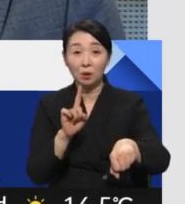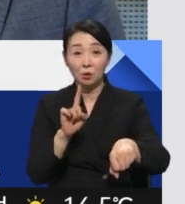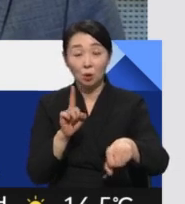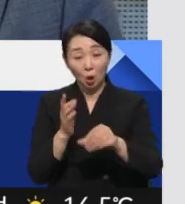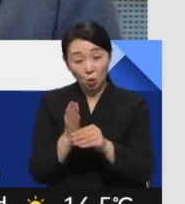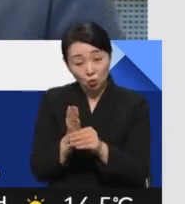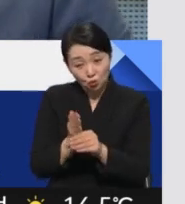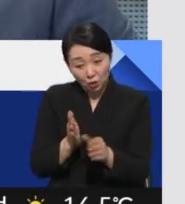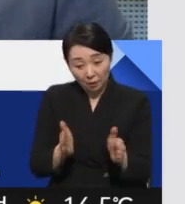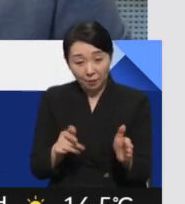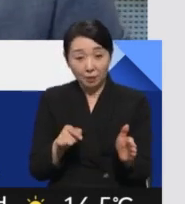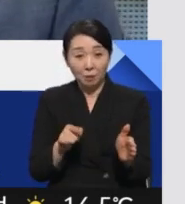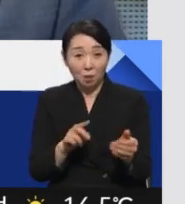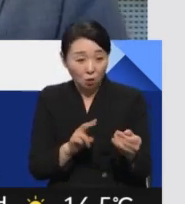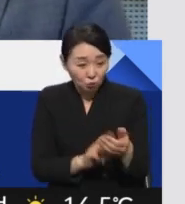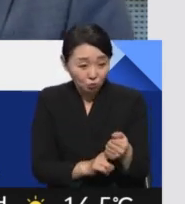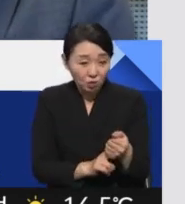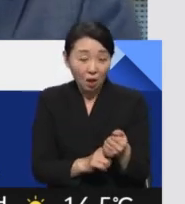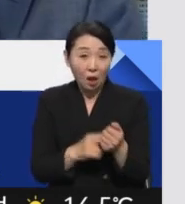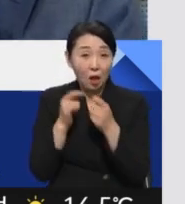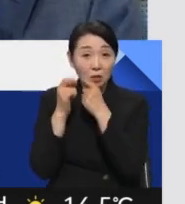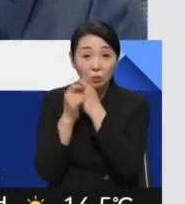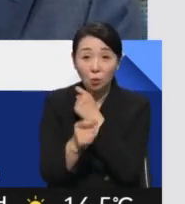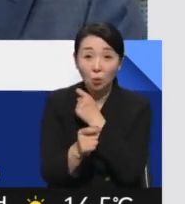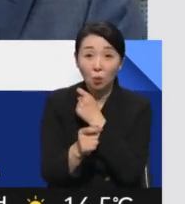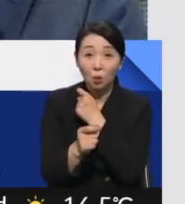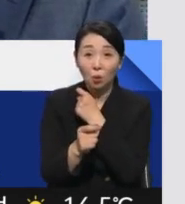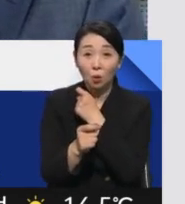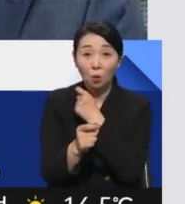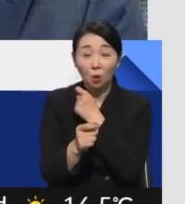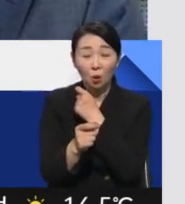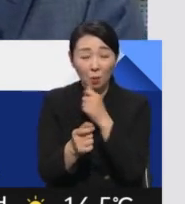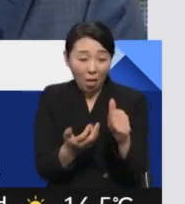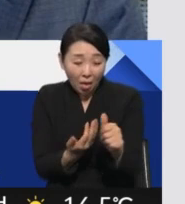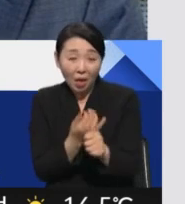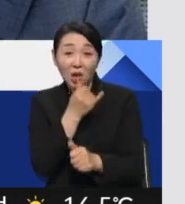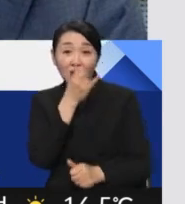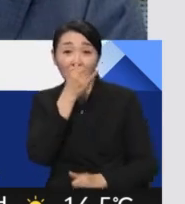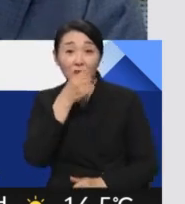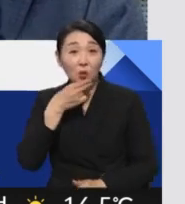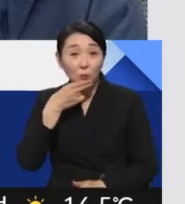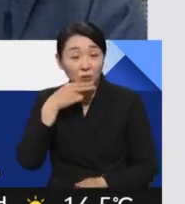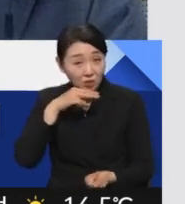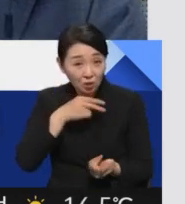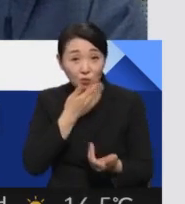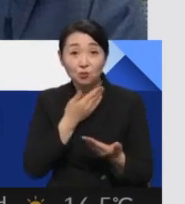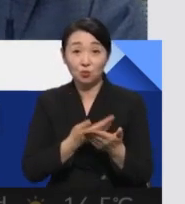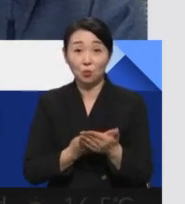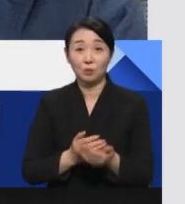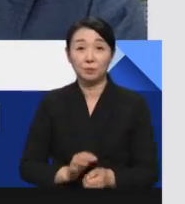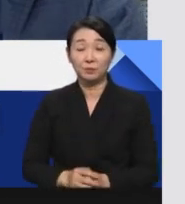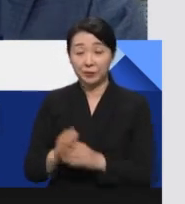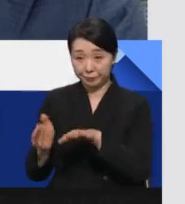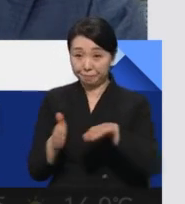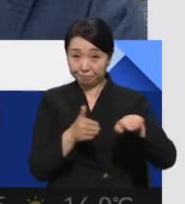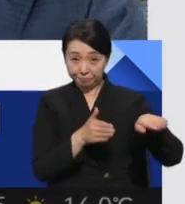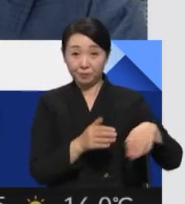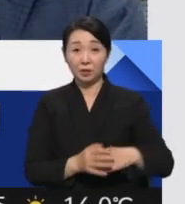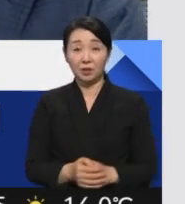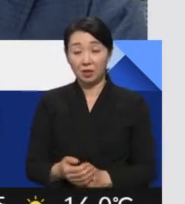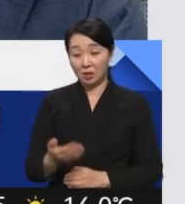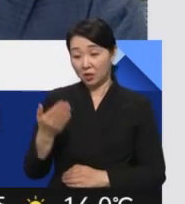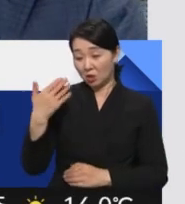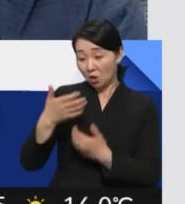뭐 숨기고 속이고 뭐 호도한 것이 있느냐 이제 이런 문제인데 뭐 그건 자취하더라도 전직